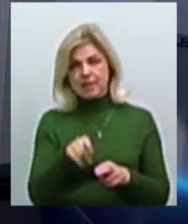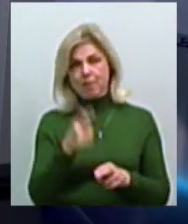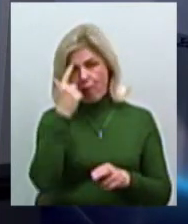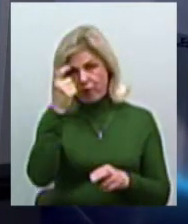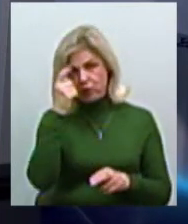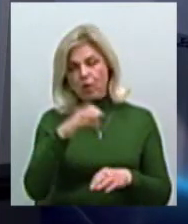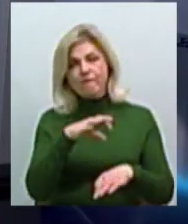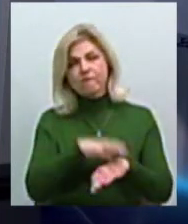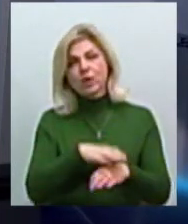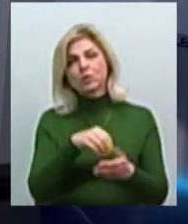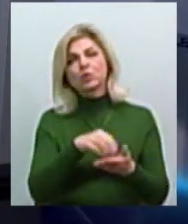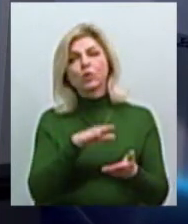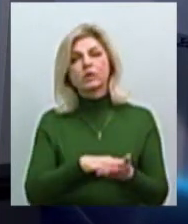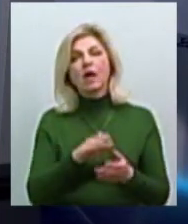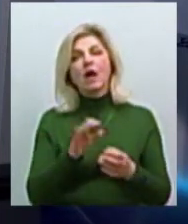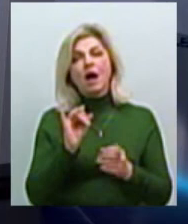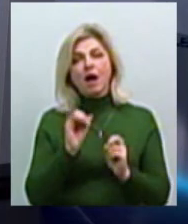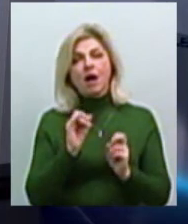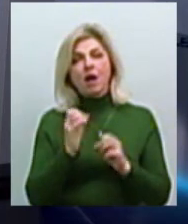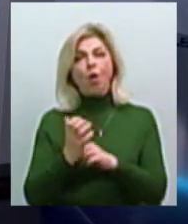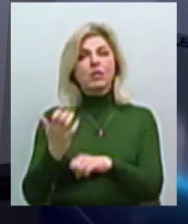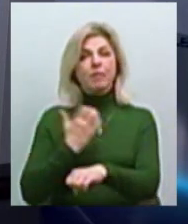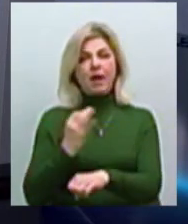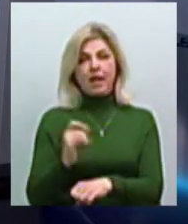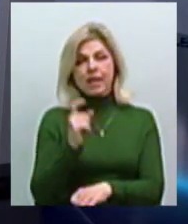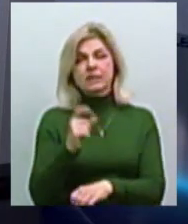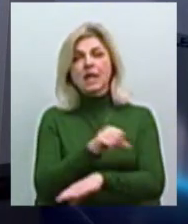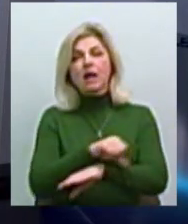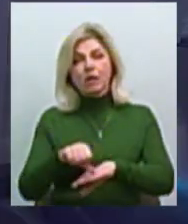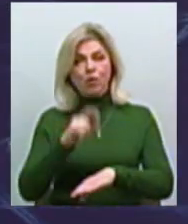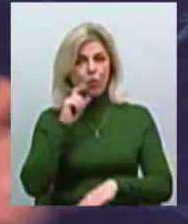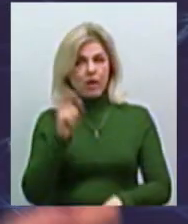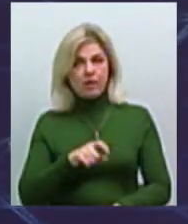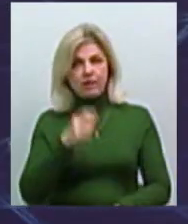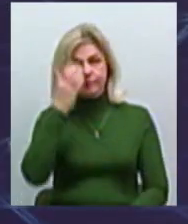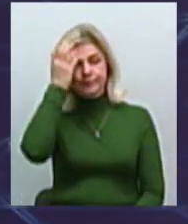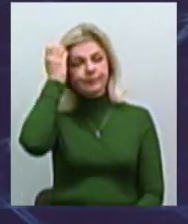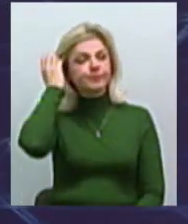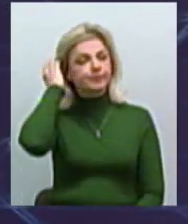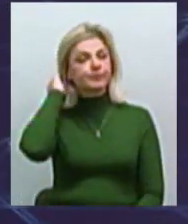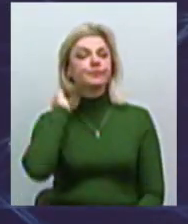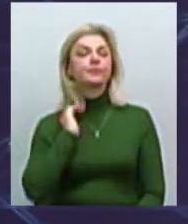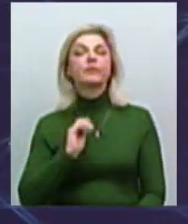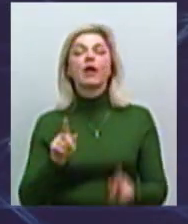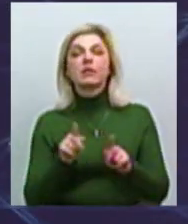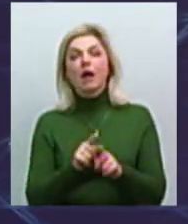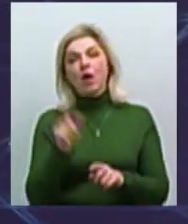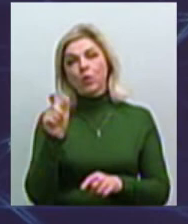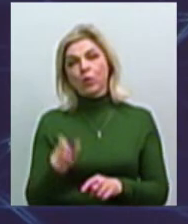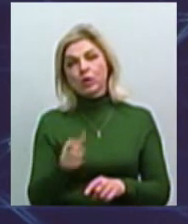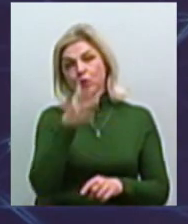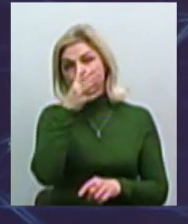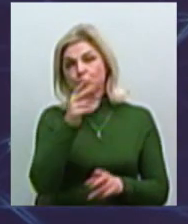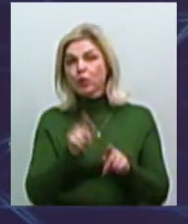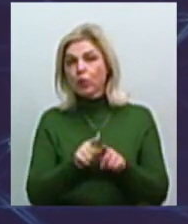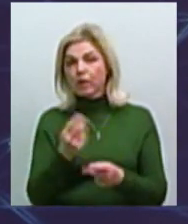як прибувший із-за меж України. Тобто така людина сидить десь, шуткує так і